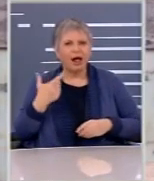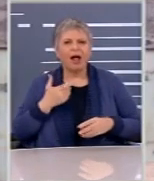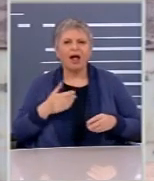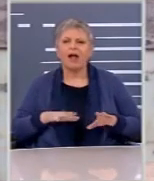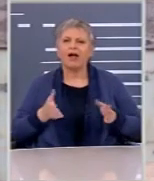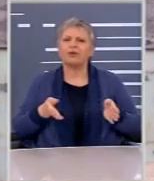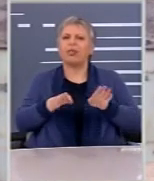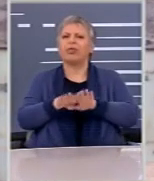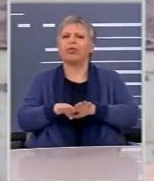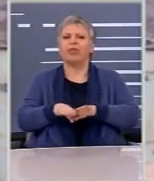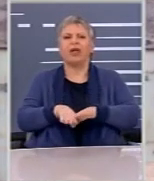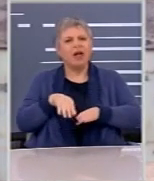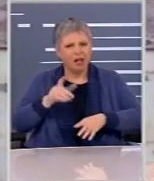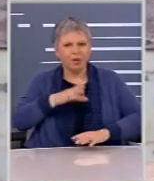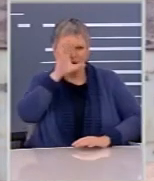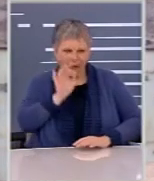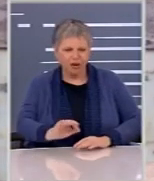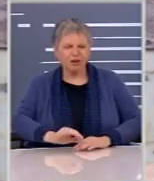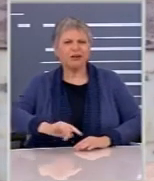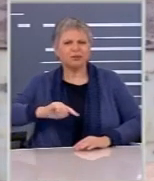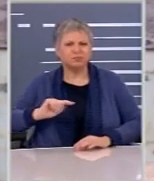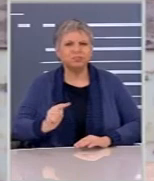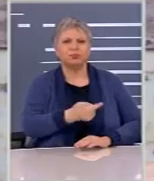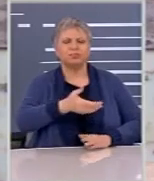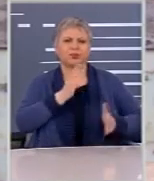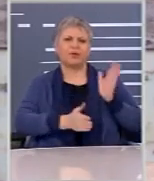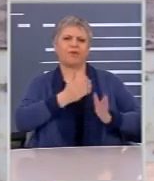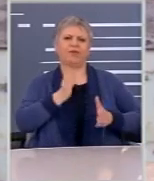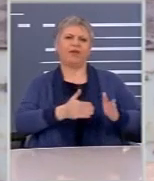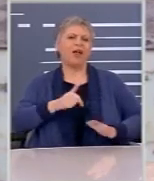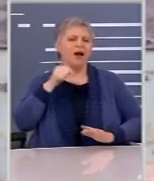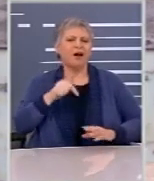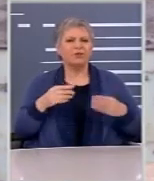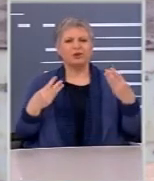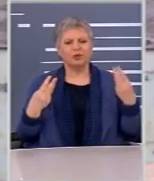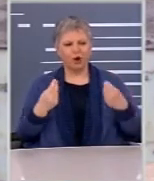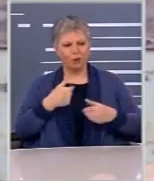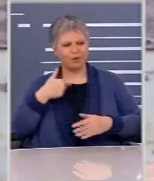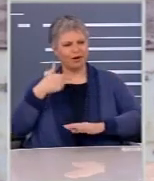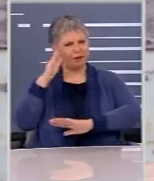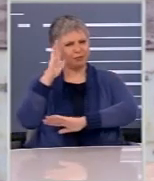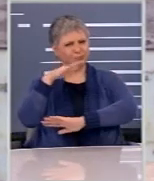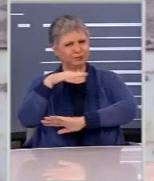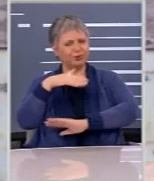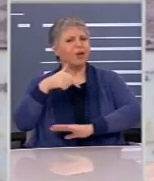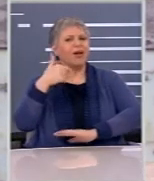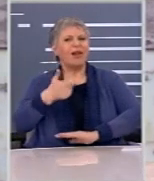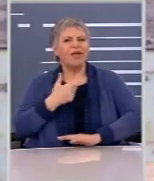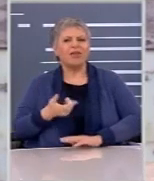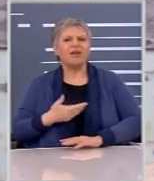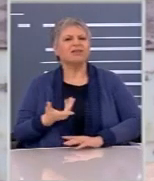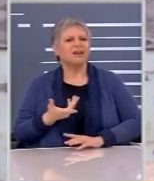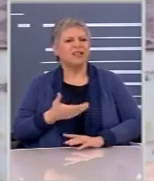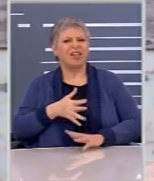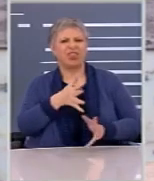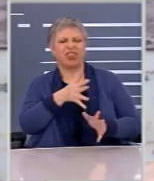ψέματα και μύθοι. Είναι η περιφρόνηση που αισθάνονται απέναντι στο γυναικείο φύλο, είναι